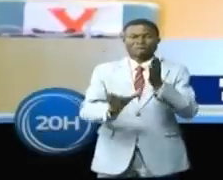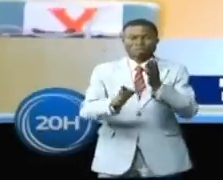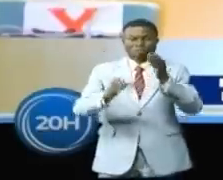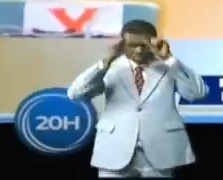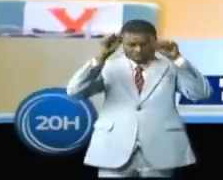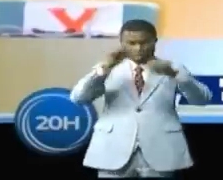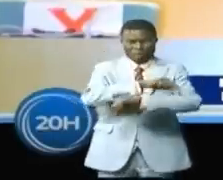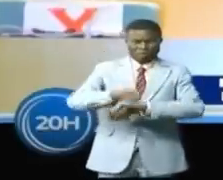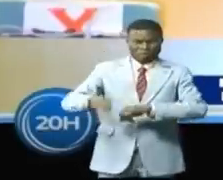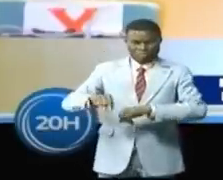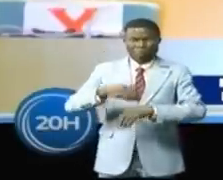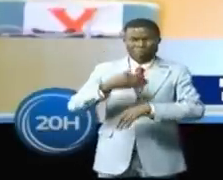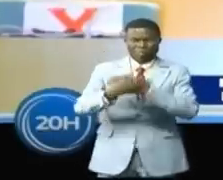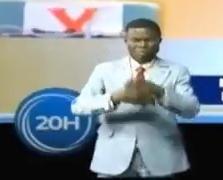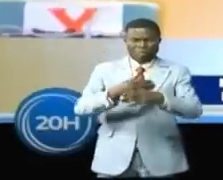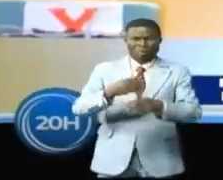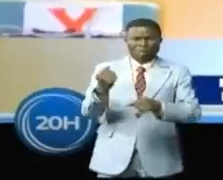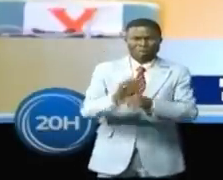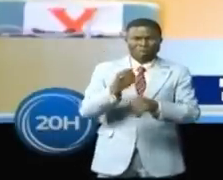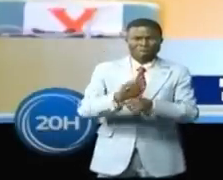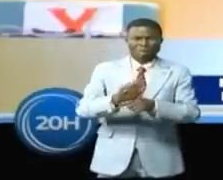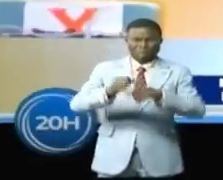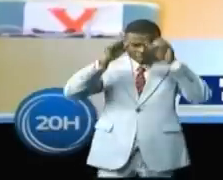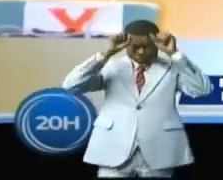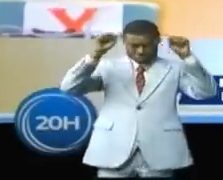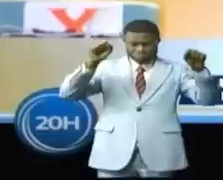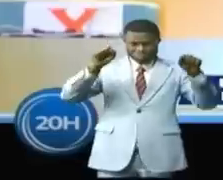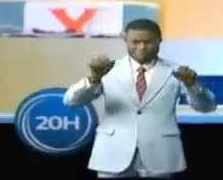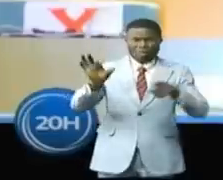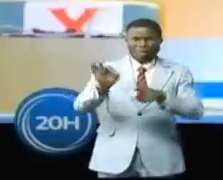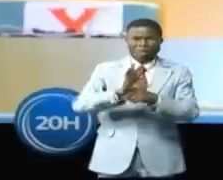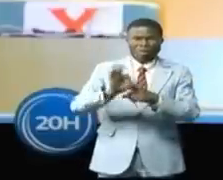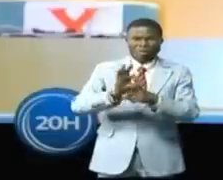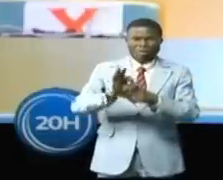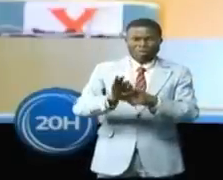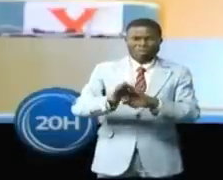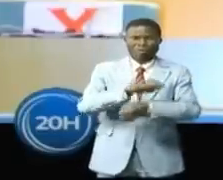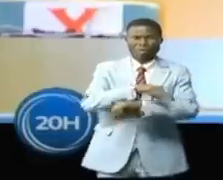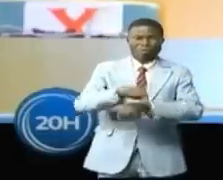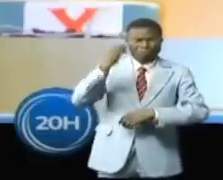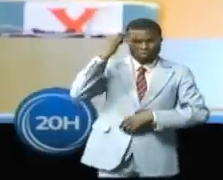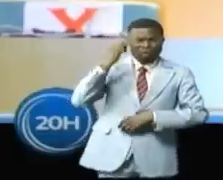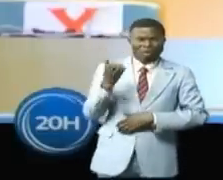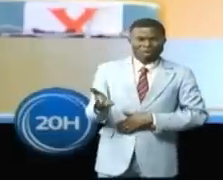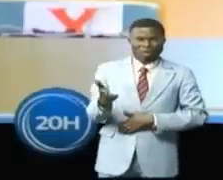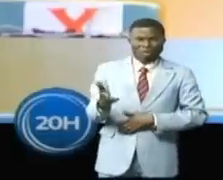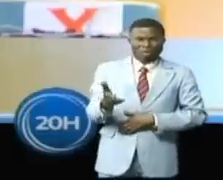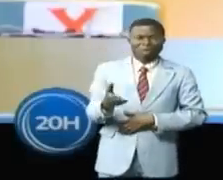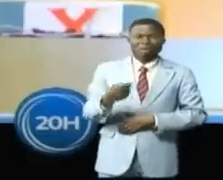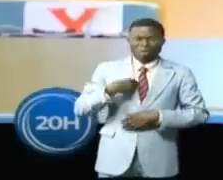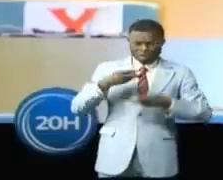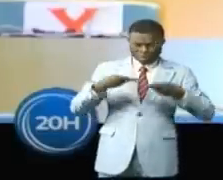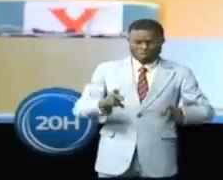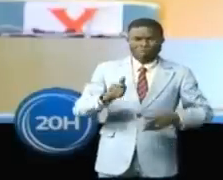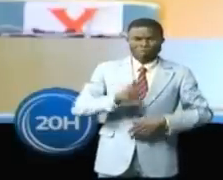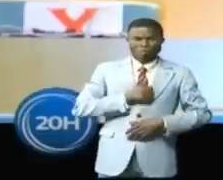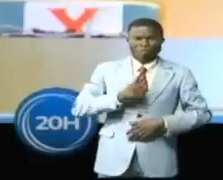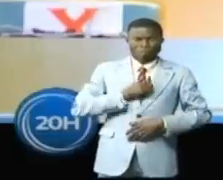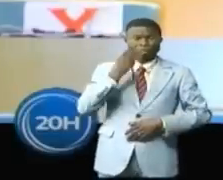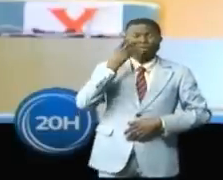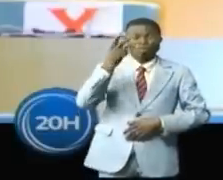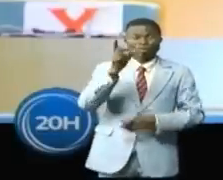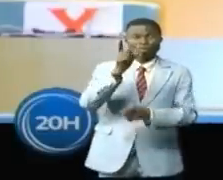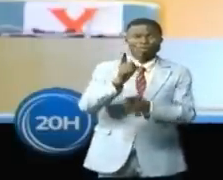bureau, d'assurer la présidence de cette session ministérielle. Puis-je me permettre, estimés